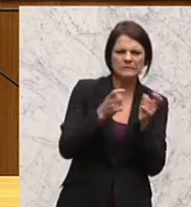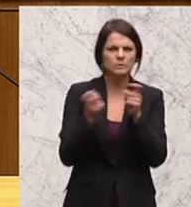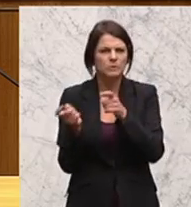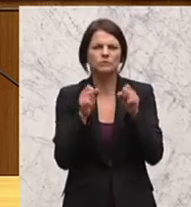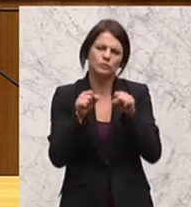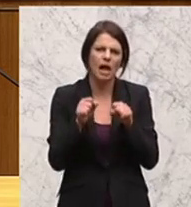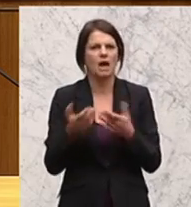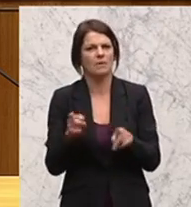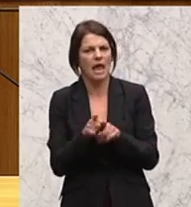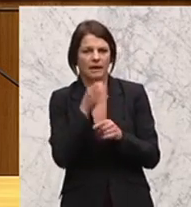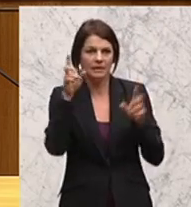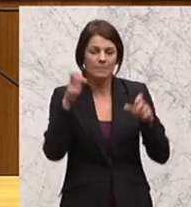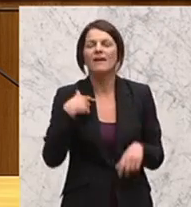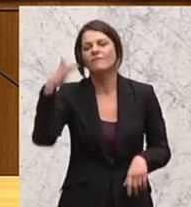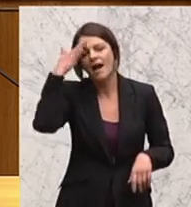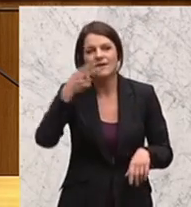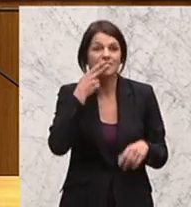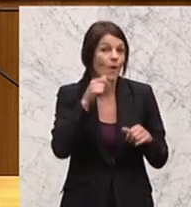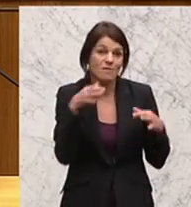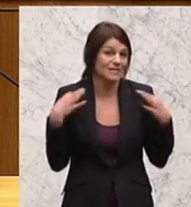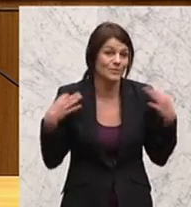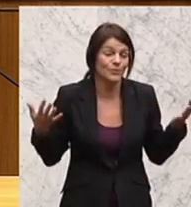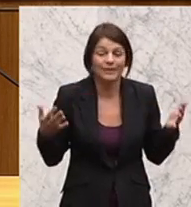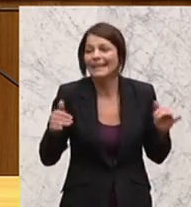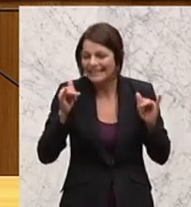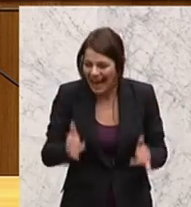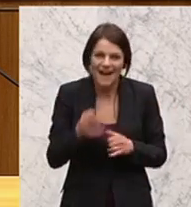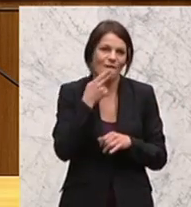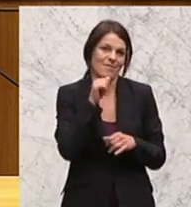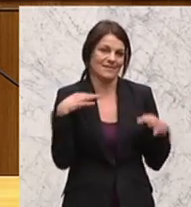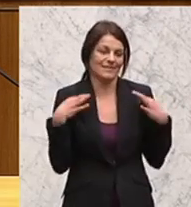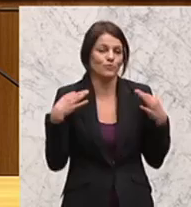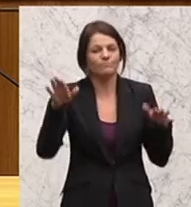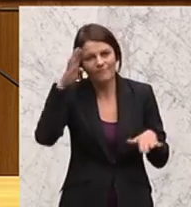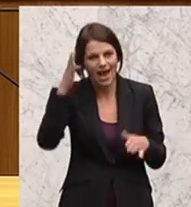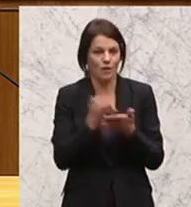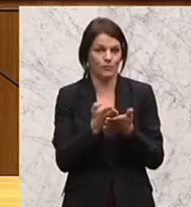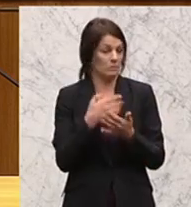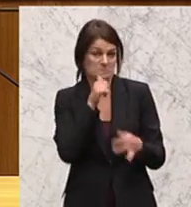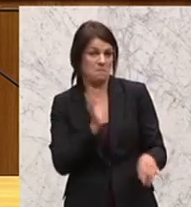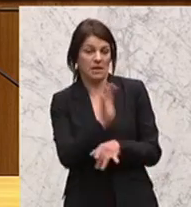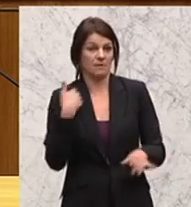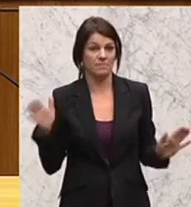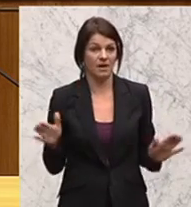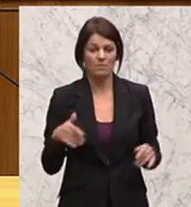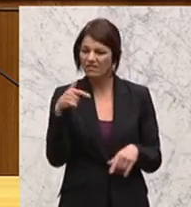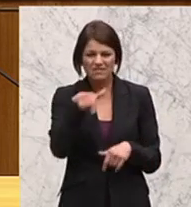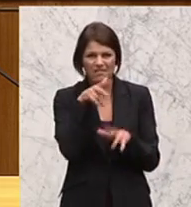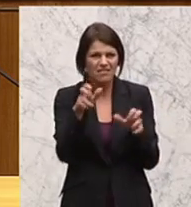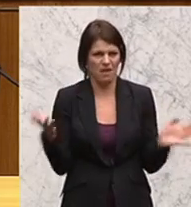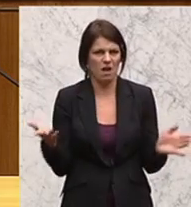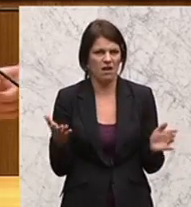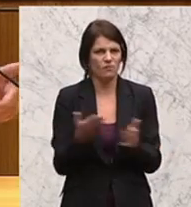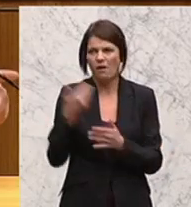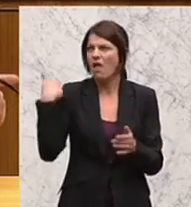bemüht wird, dass Rauchen ungesund ist. Keine Frage, Rauchen ist nicht gesund, das ist unbestritten. Aber ich sage, darum geht es ja in Wahrheit schon